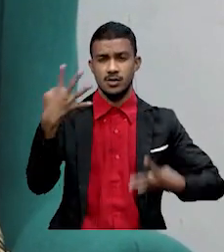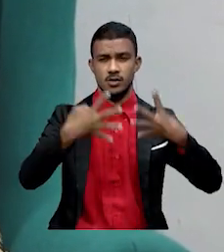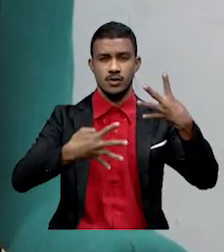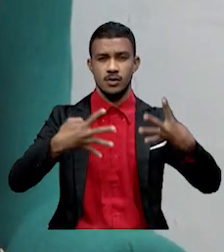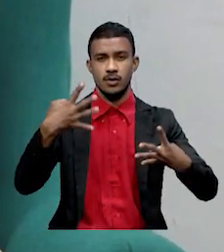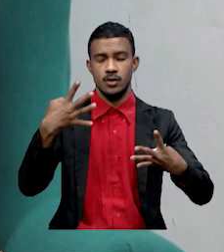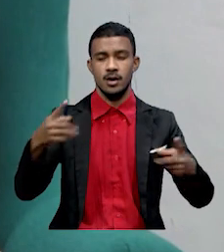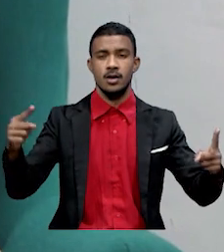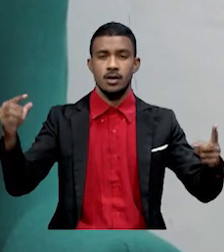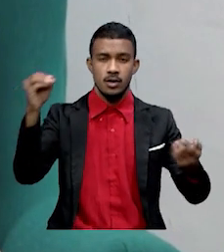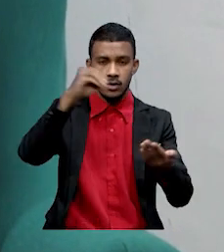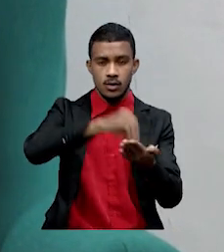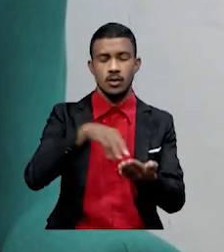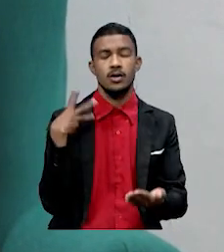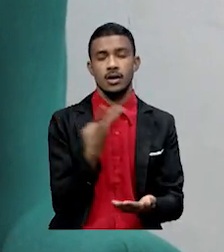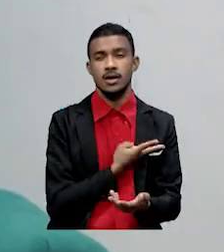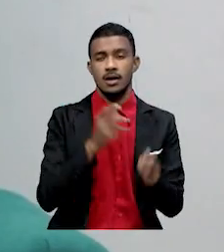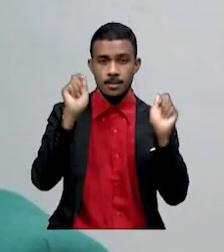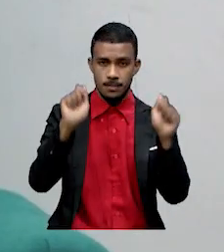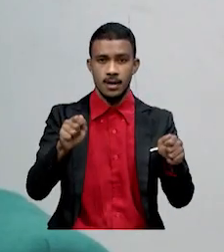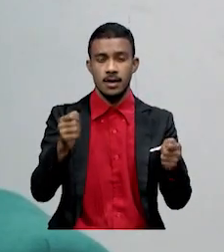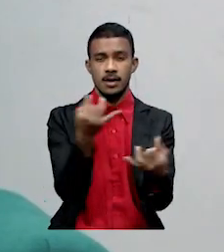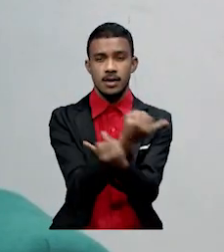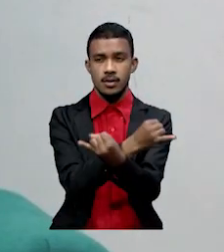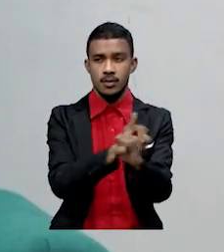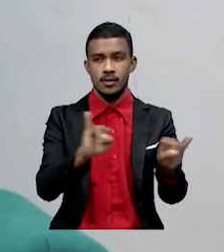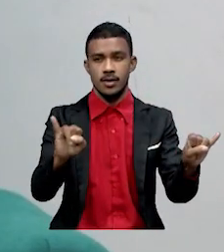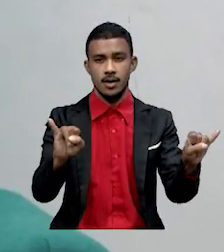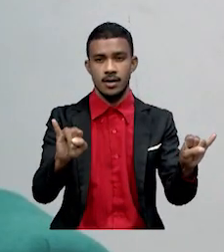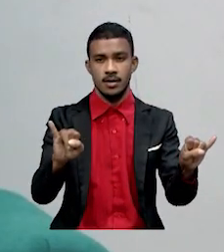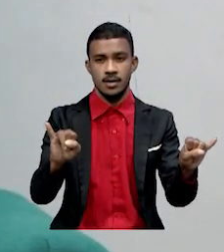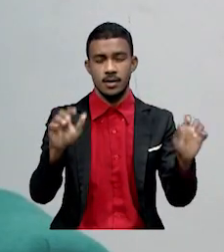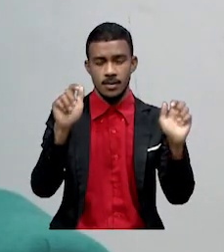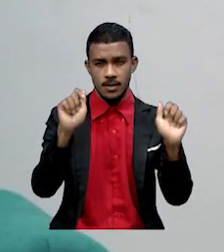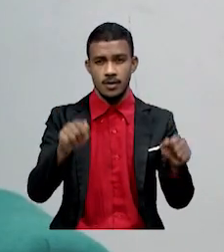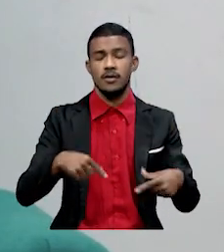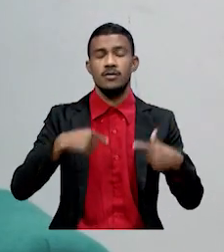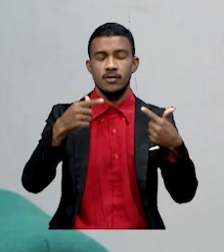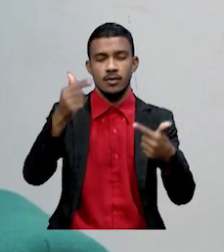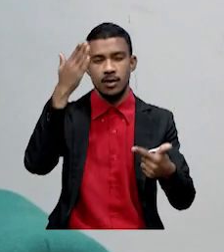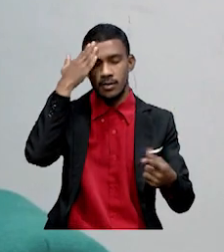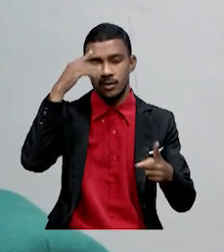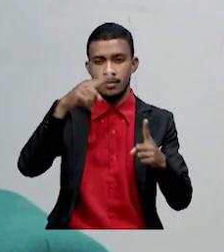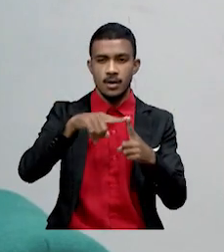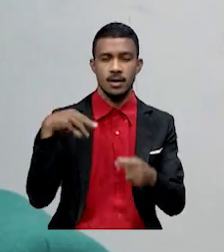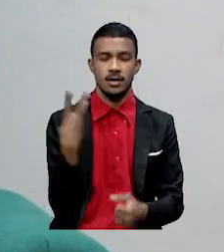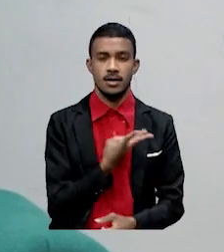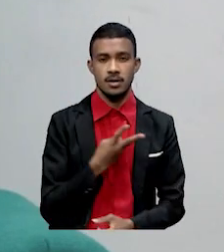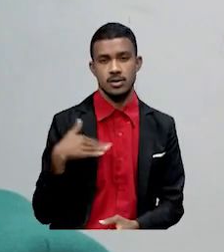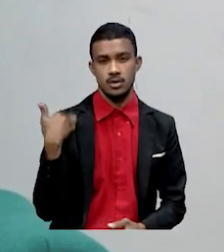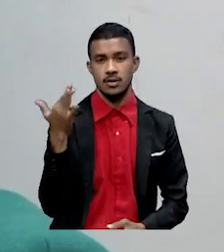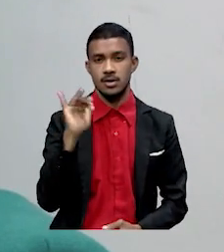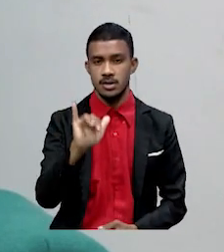to e também o conane ato po apelo ida ba Itania Jovem Sira